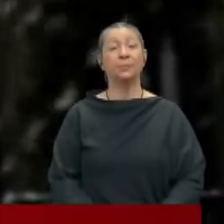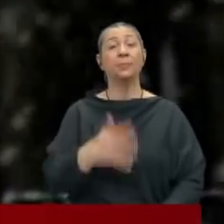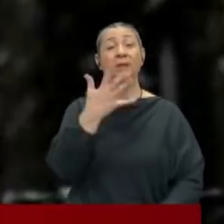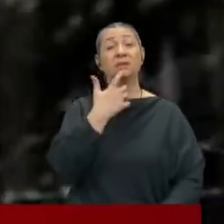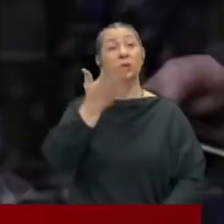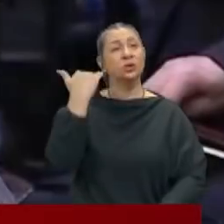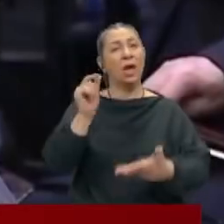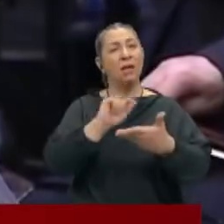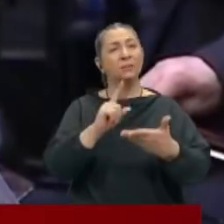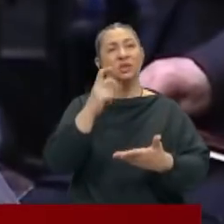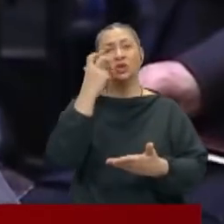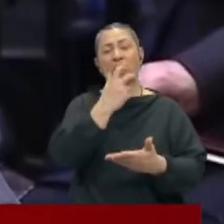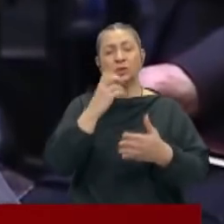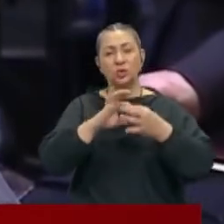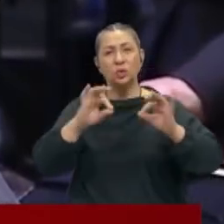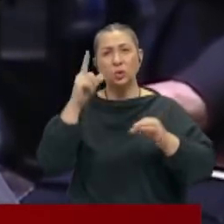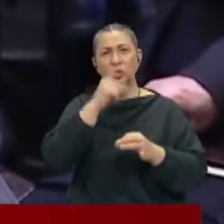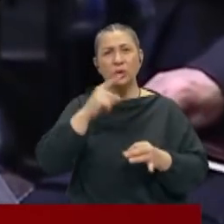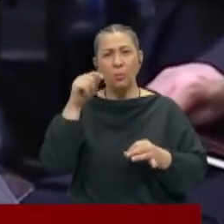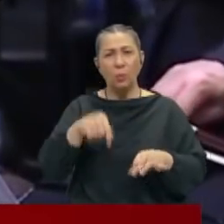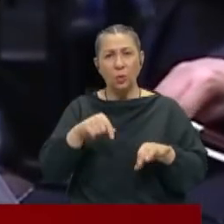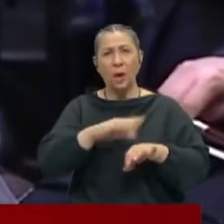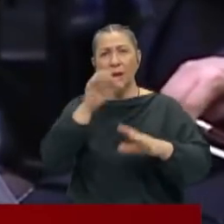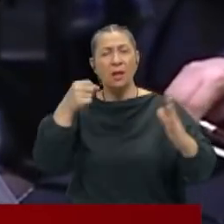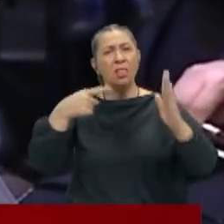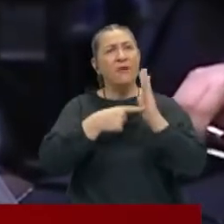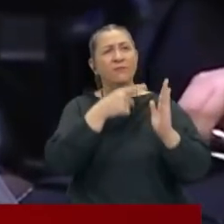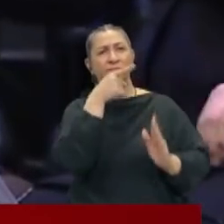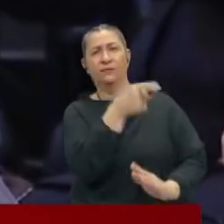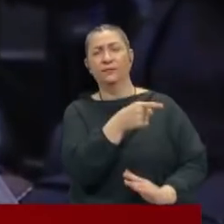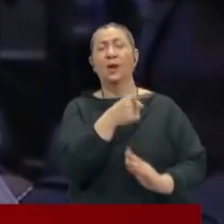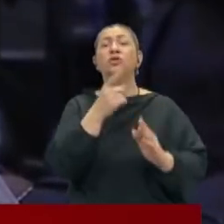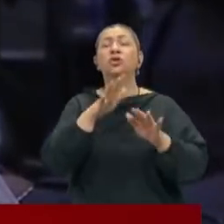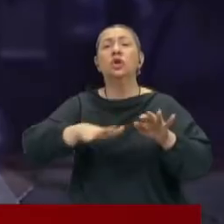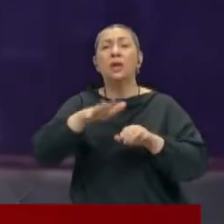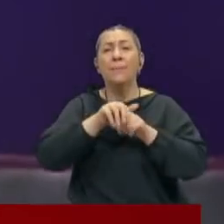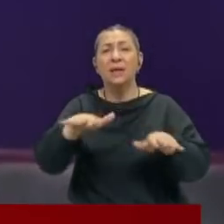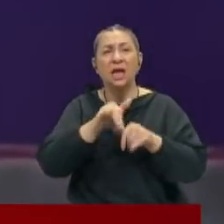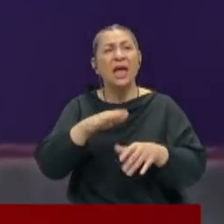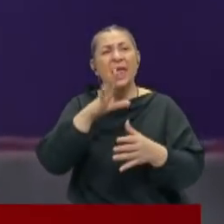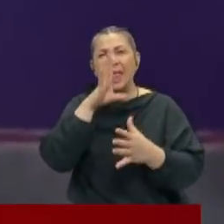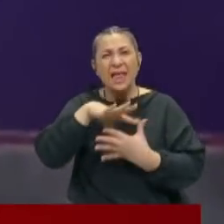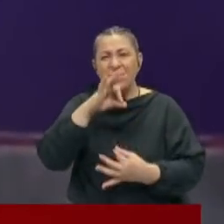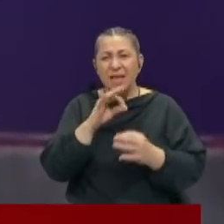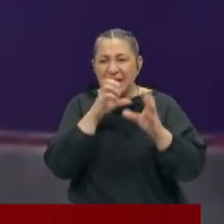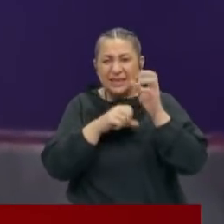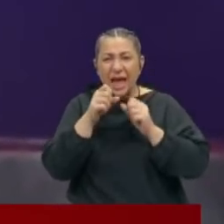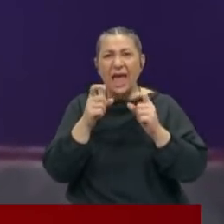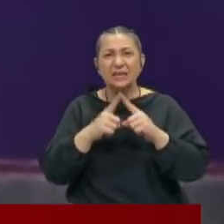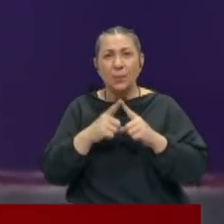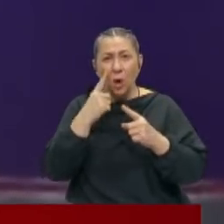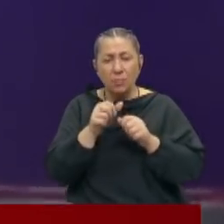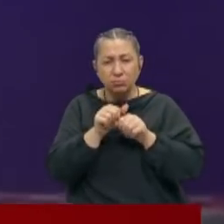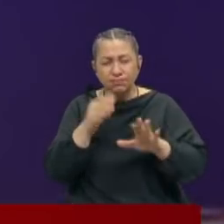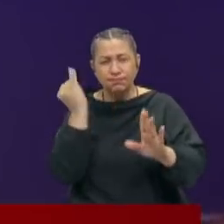Beş yıl önce yazdığı bir şarkının sözleri nedeniyle bugün hedefe konuldu Sezen Aksu. Sosyal medyada kimliği gizli hesaplar üzerinden